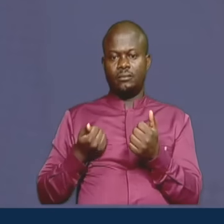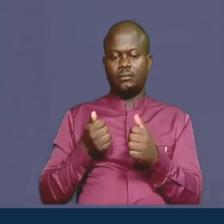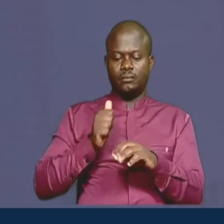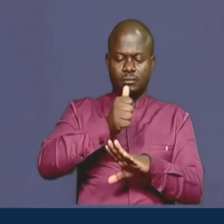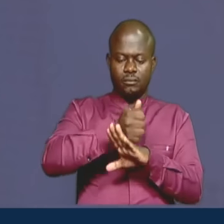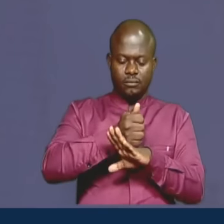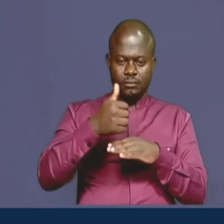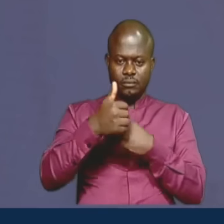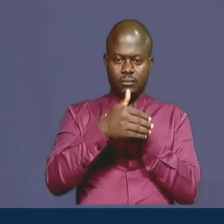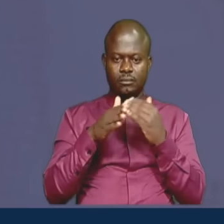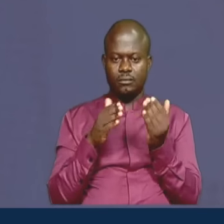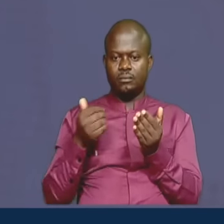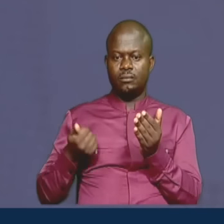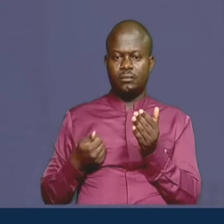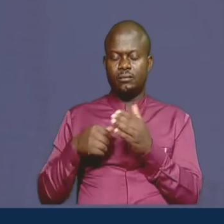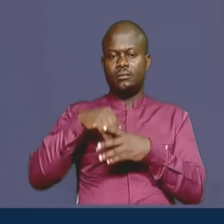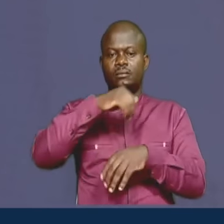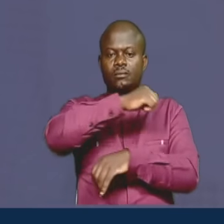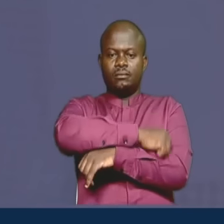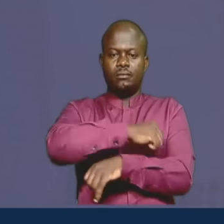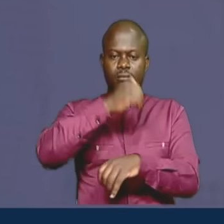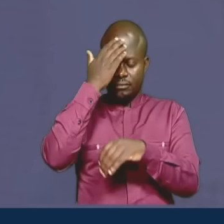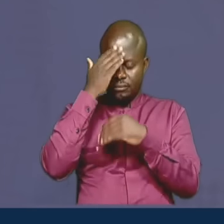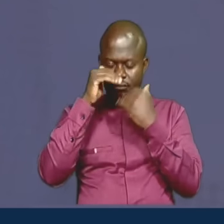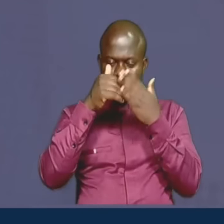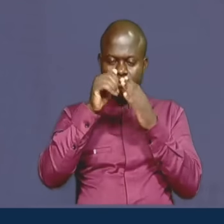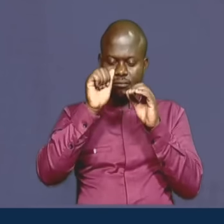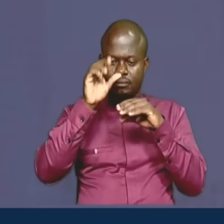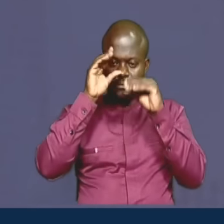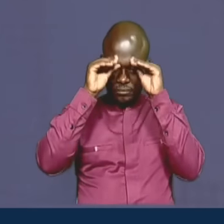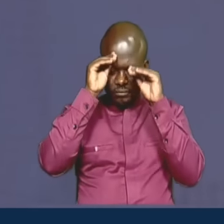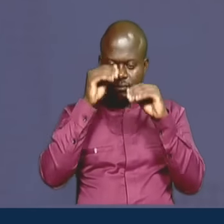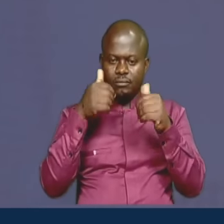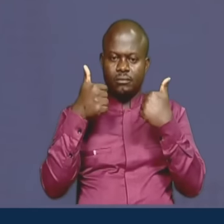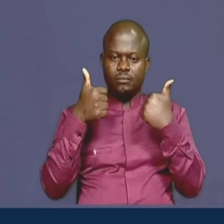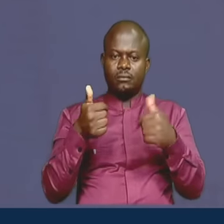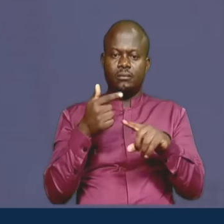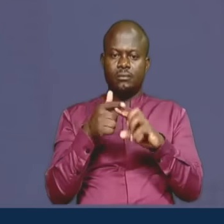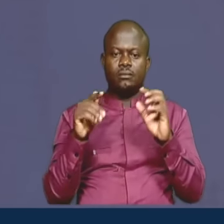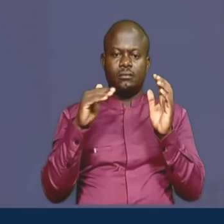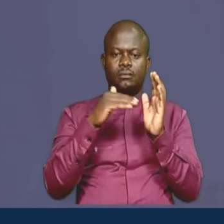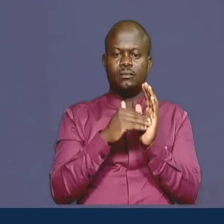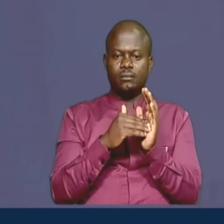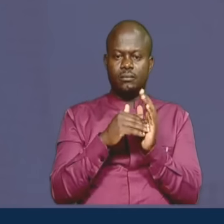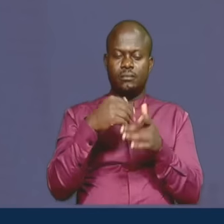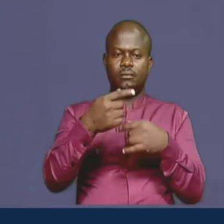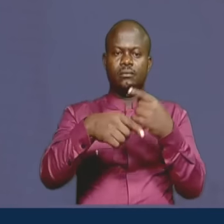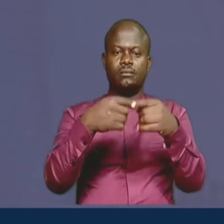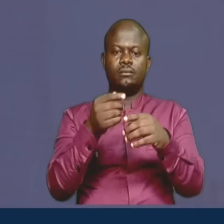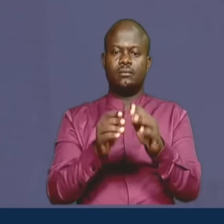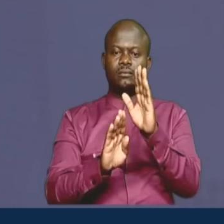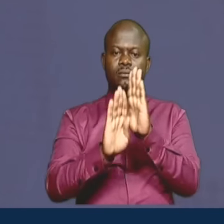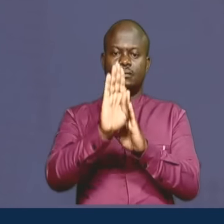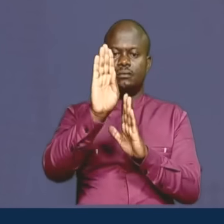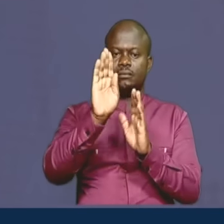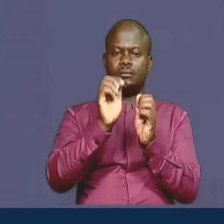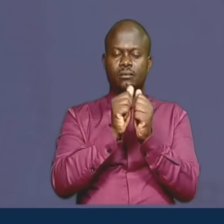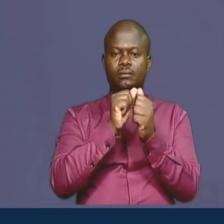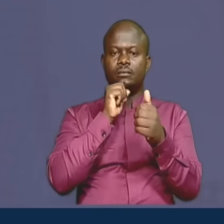twashyizeho icyumba cy'umukobwa ku mashuri kugira ngo abashe kwiga neza kandi akomeze no kwiteza imbere nta